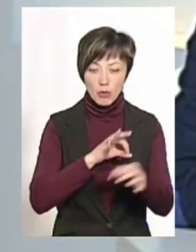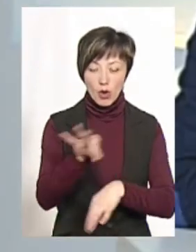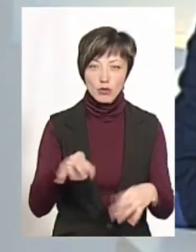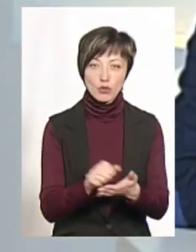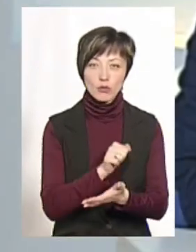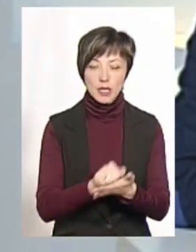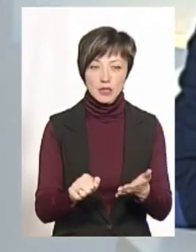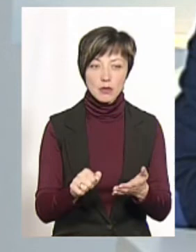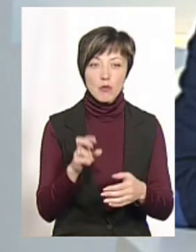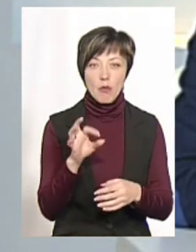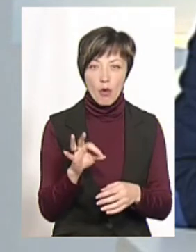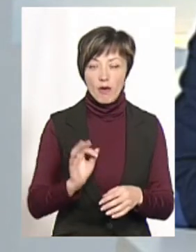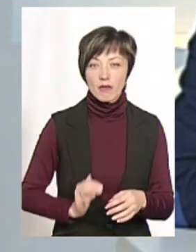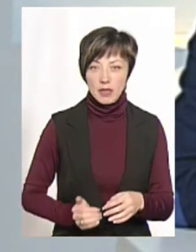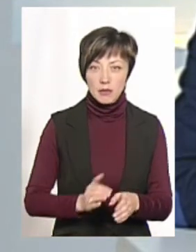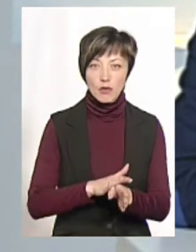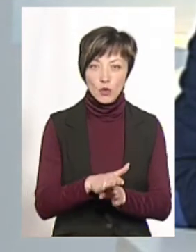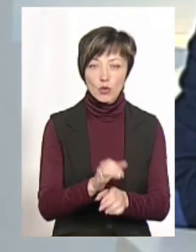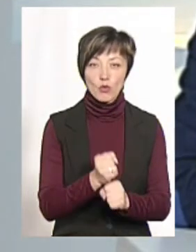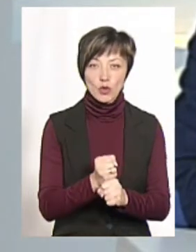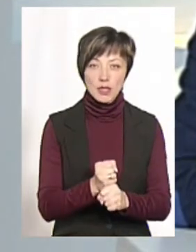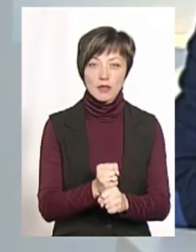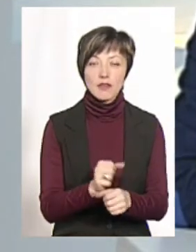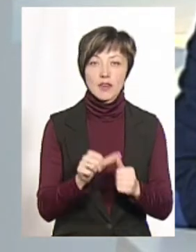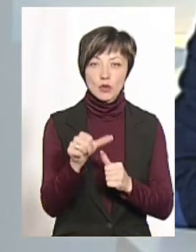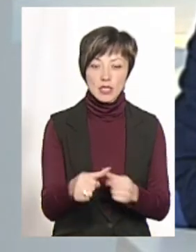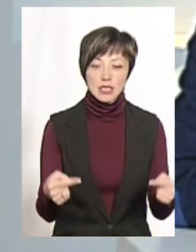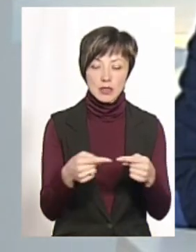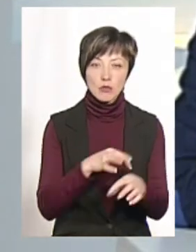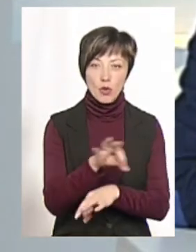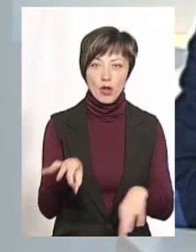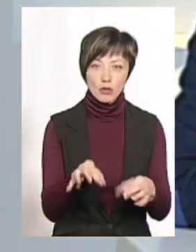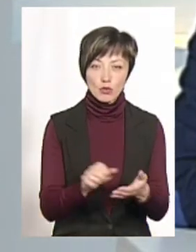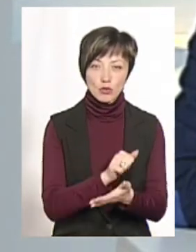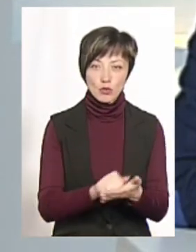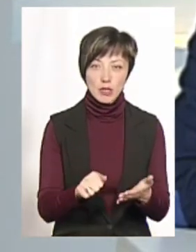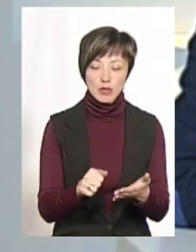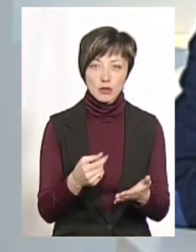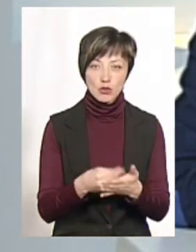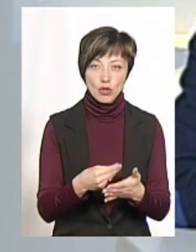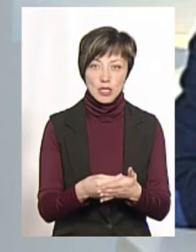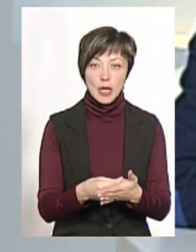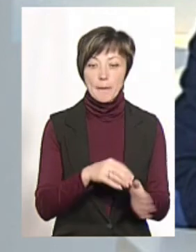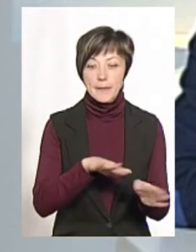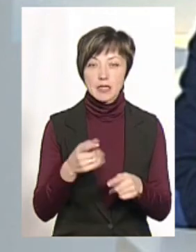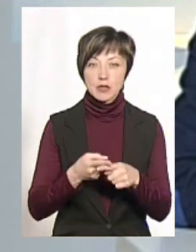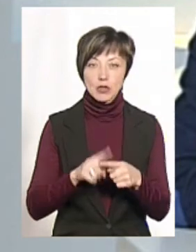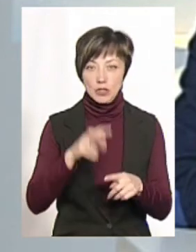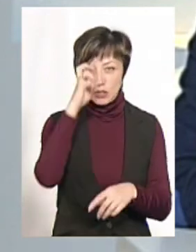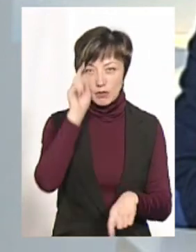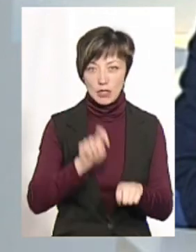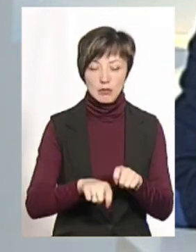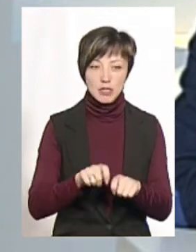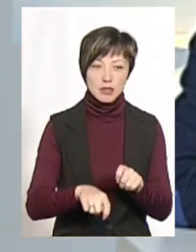проєкту кошторисної документації, бо підрядник виконує роботи винятково згідно проєкту кошторисної документації, яка після того проходить